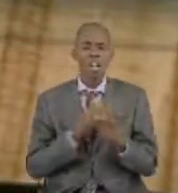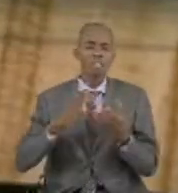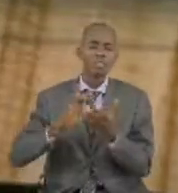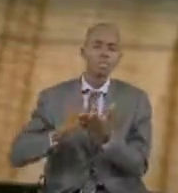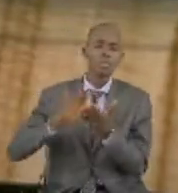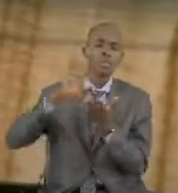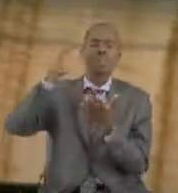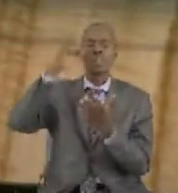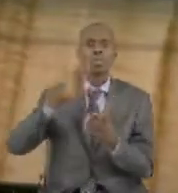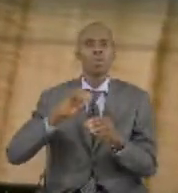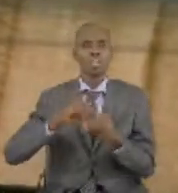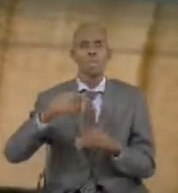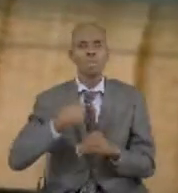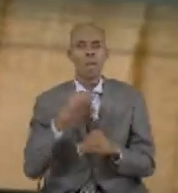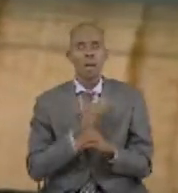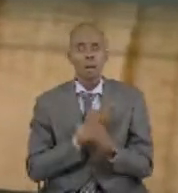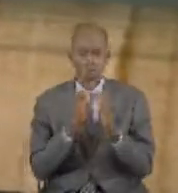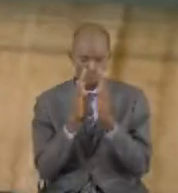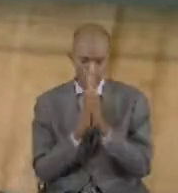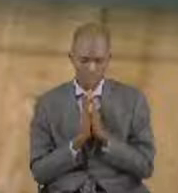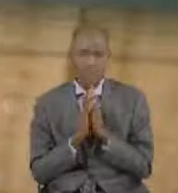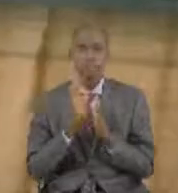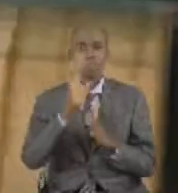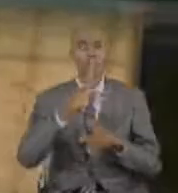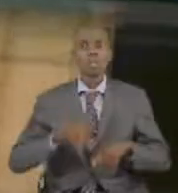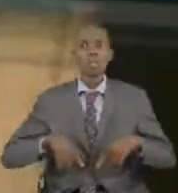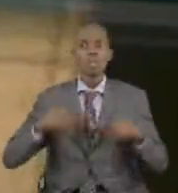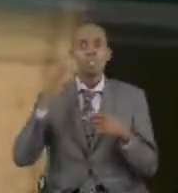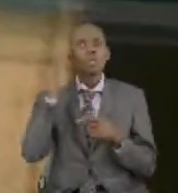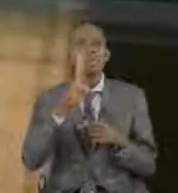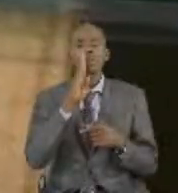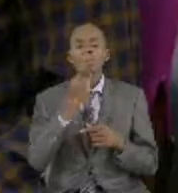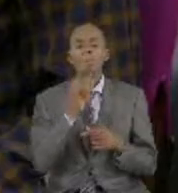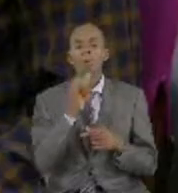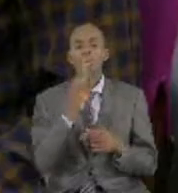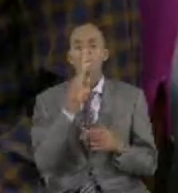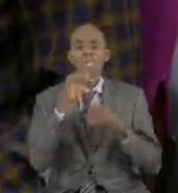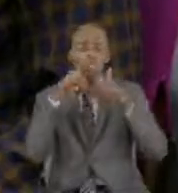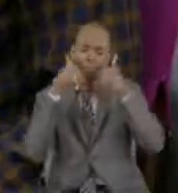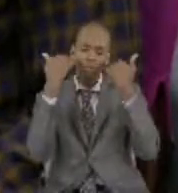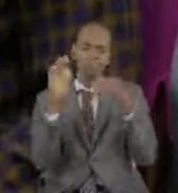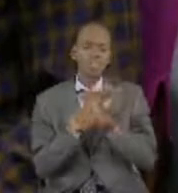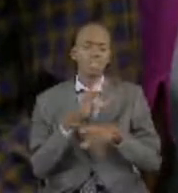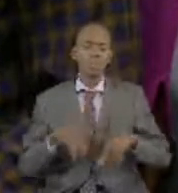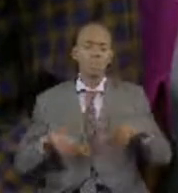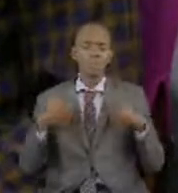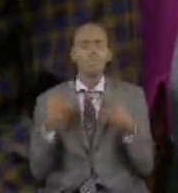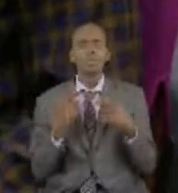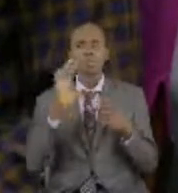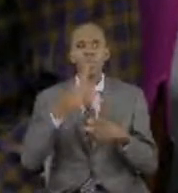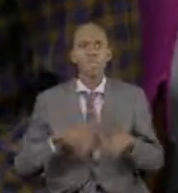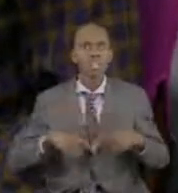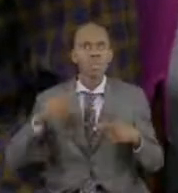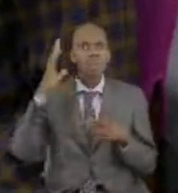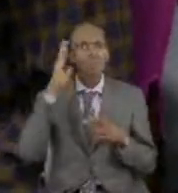changé sa vie, et elle glorifiait Dieu à mon sujet. Je prie que votre vie ne serait pas une vie honteuse. Votre